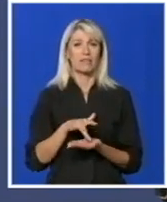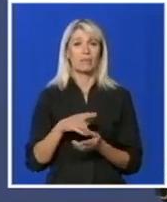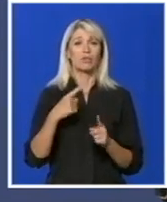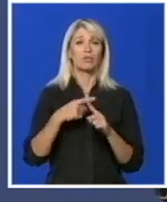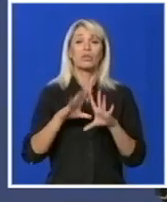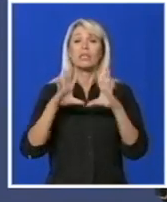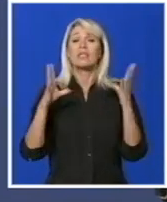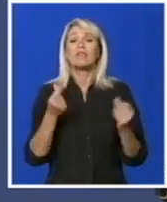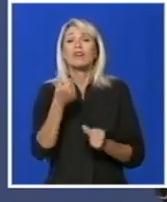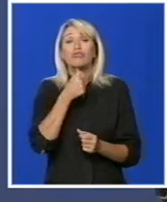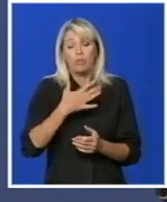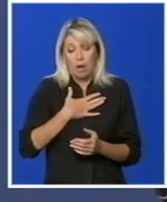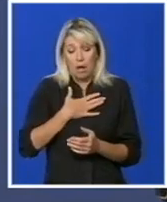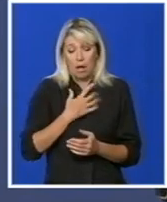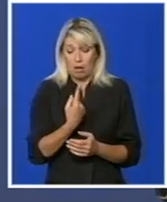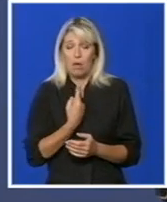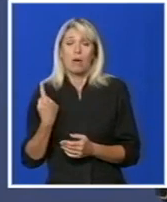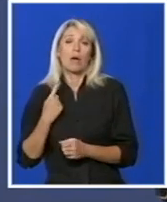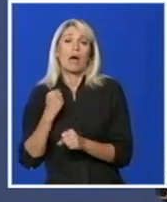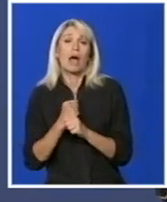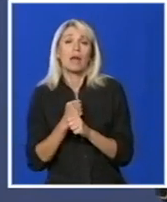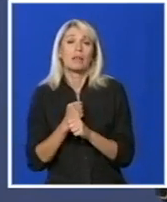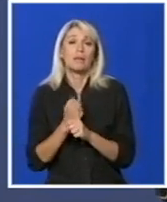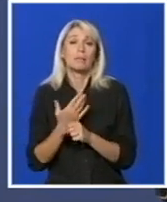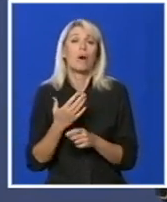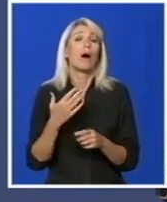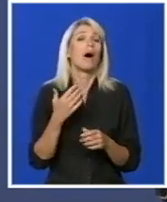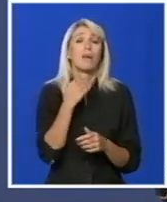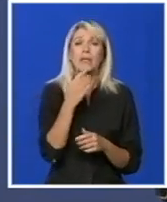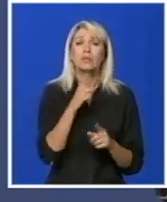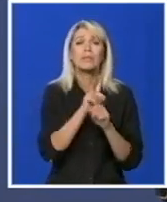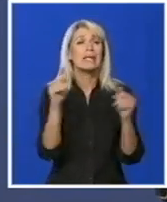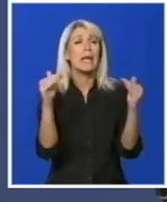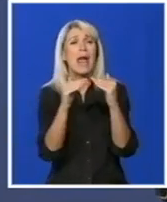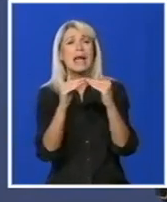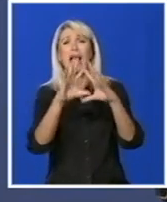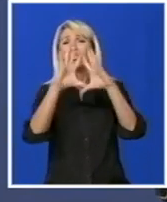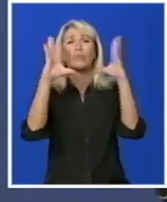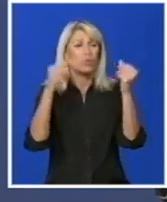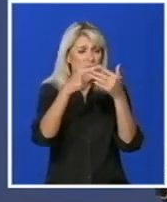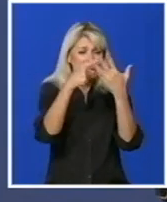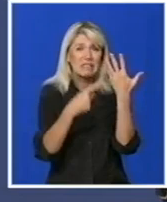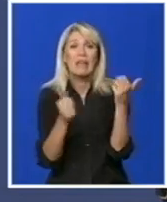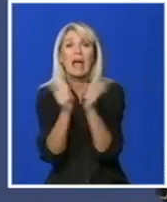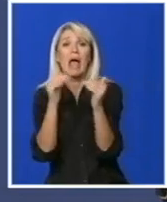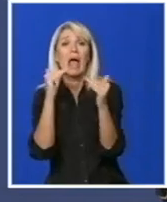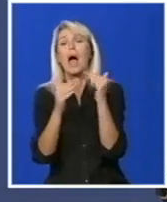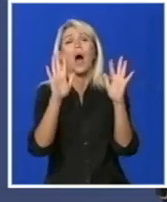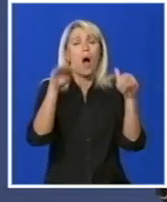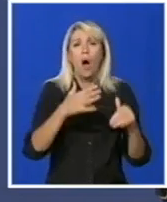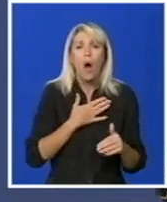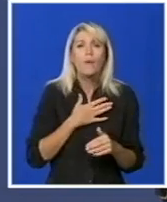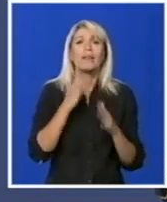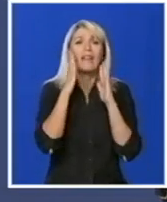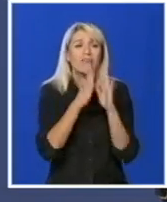što preduzimamo. Pa čak i kad se ne slažemo u svim merama i metodama koje primenjujemo, da verujemo da mogu te